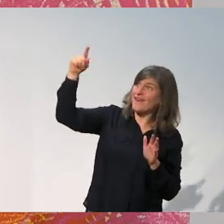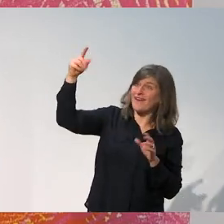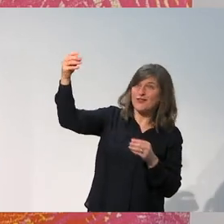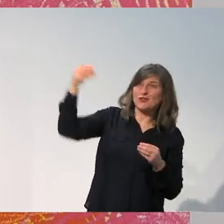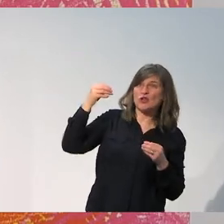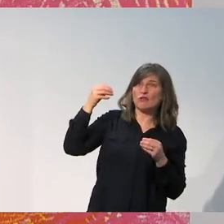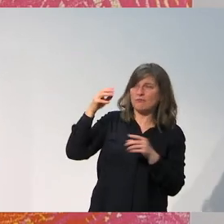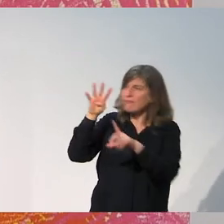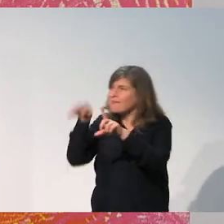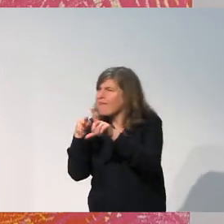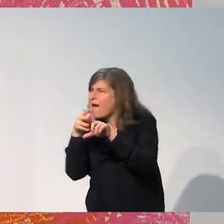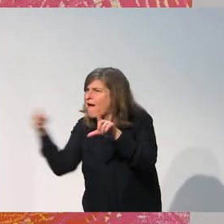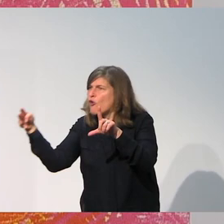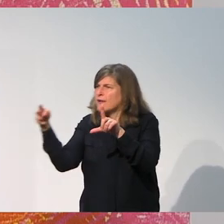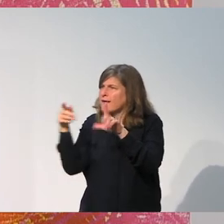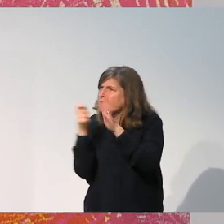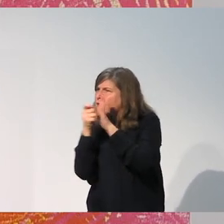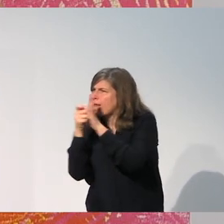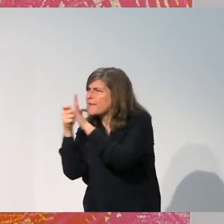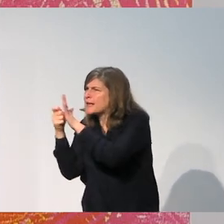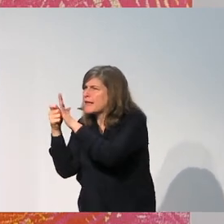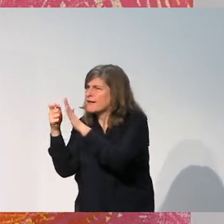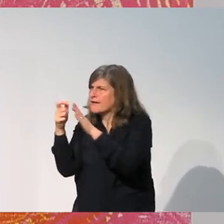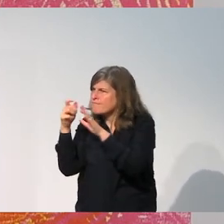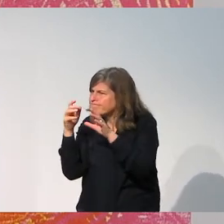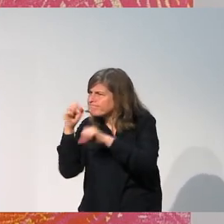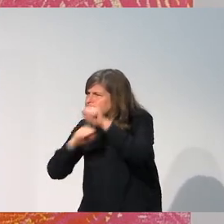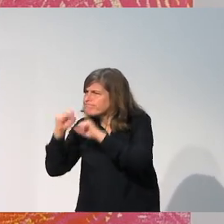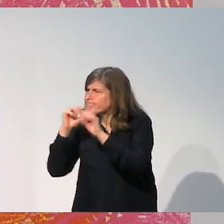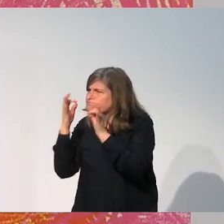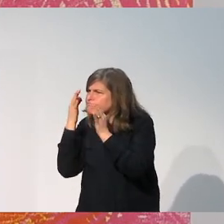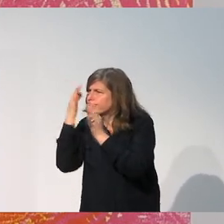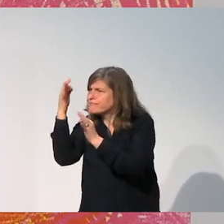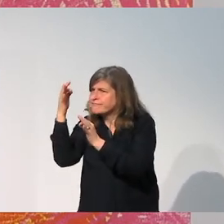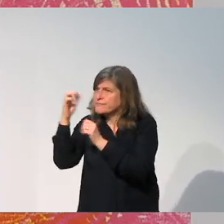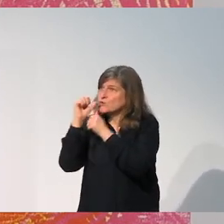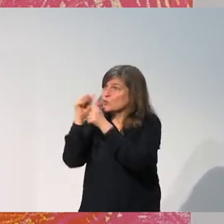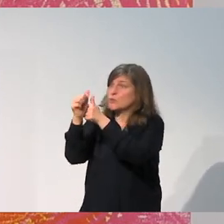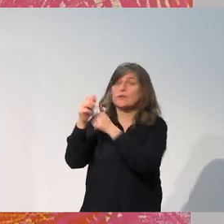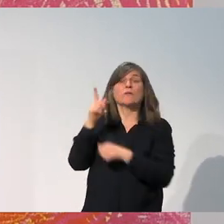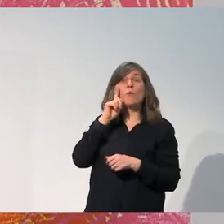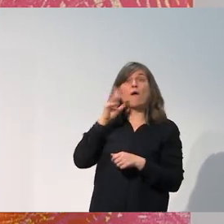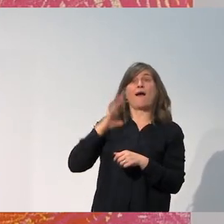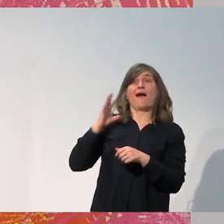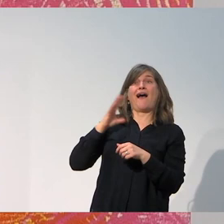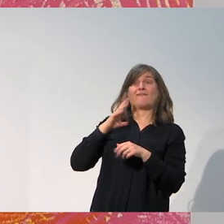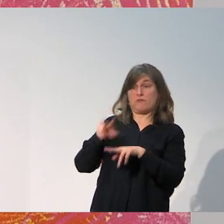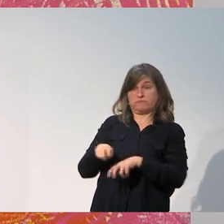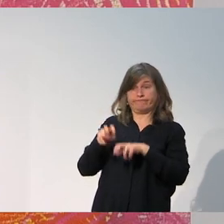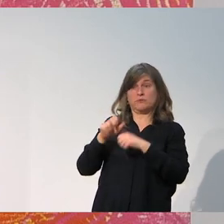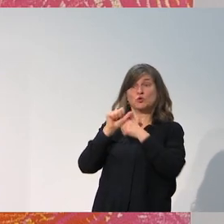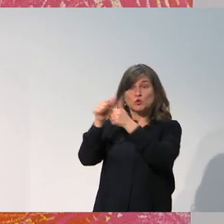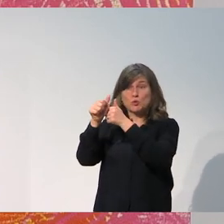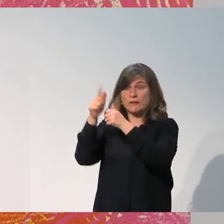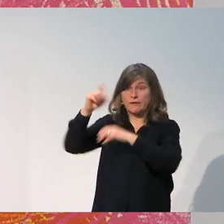qui fait le calendrier, qui fait l'emploi du temps, puisque avant, quand on était paysan, on se levait avec le soleil, on